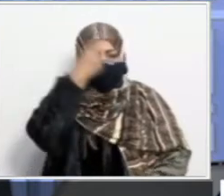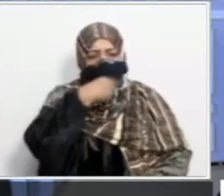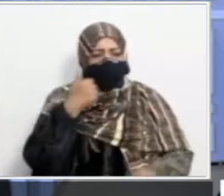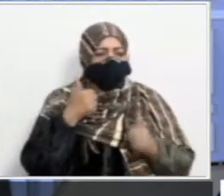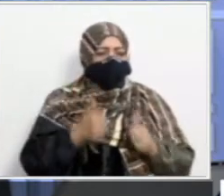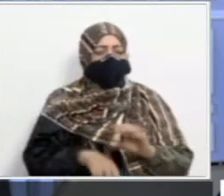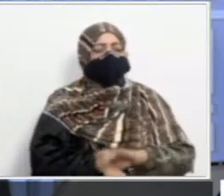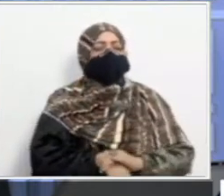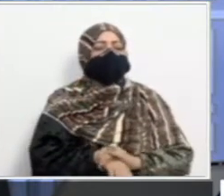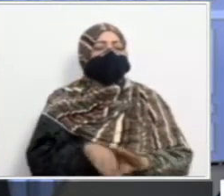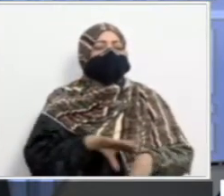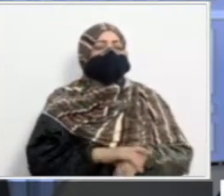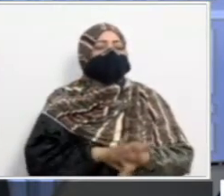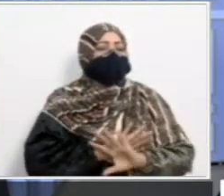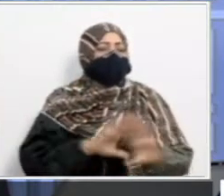فليس عليها شيء.